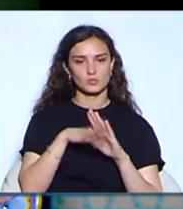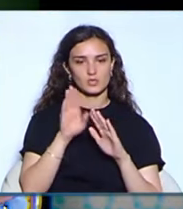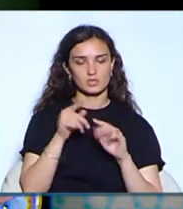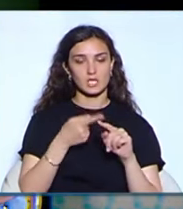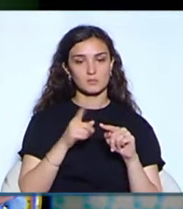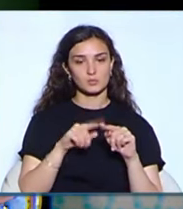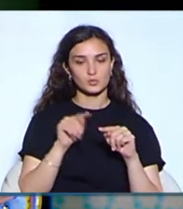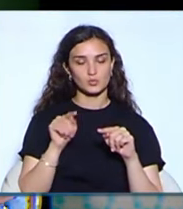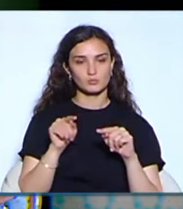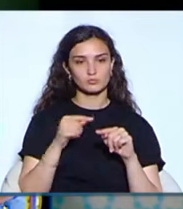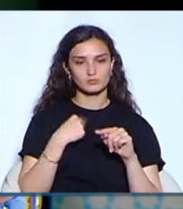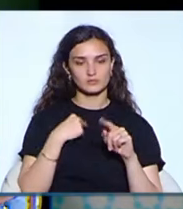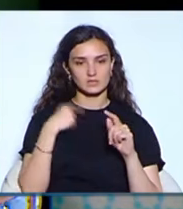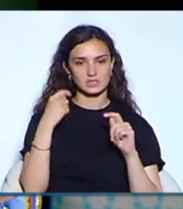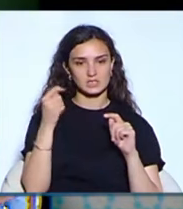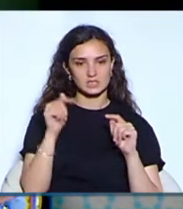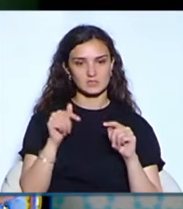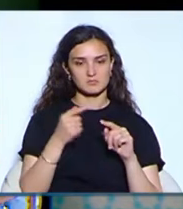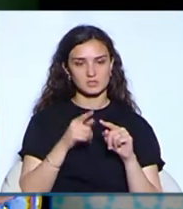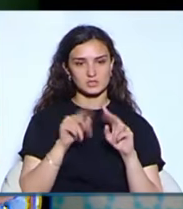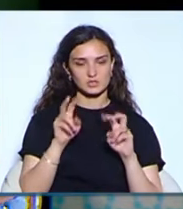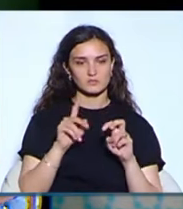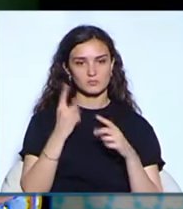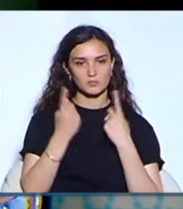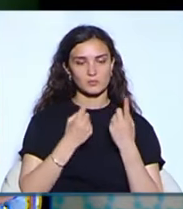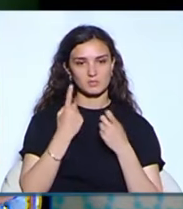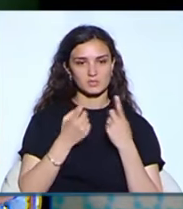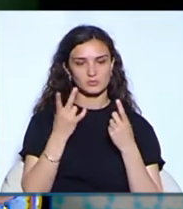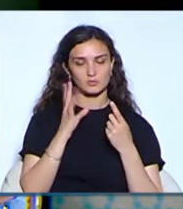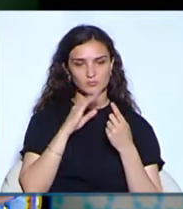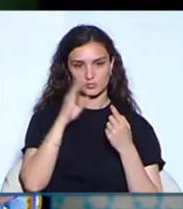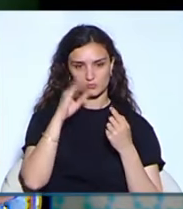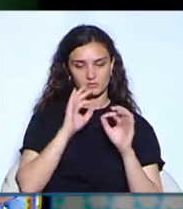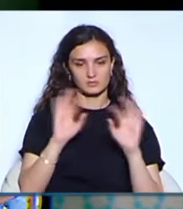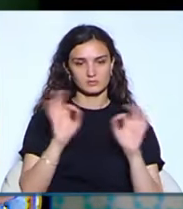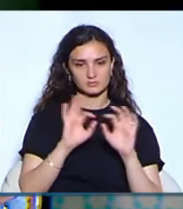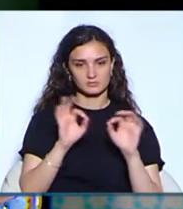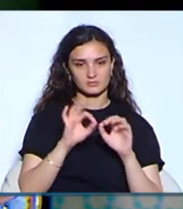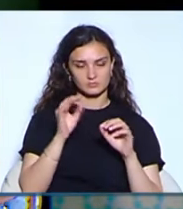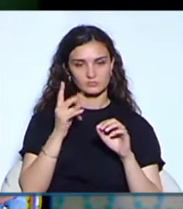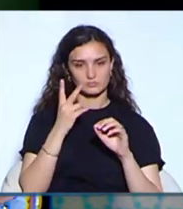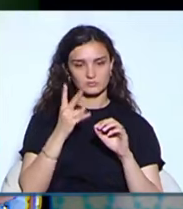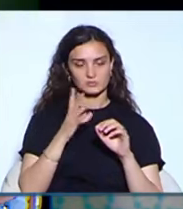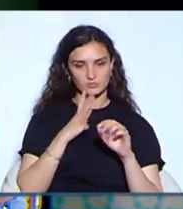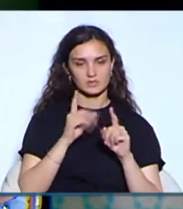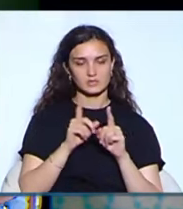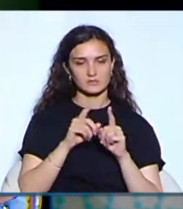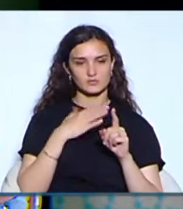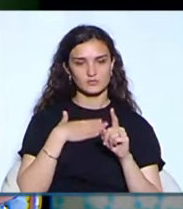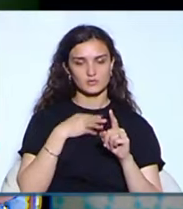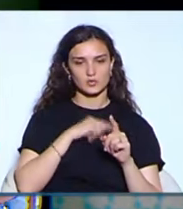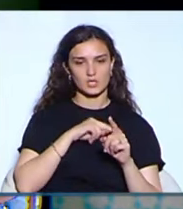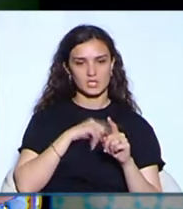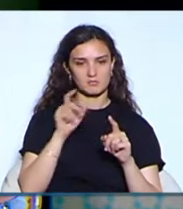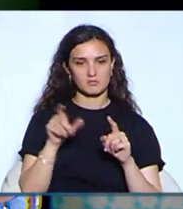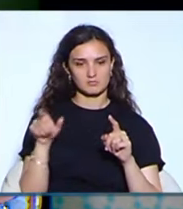ამიტომ ჩვენი გადაცემაც ხომას ემსახურება, რომ ინფორმაცია მივიდეს მშობლამდე და ინფორმაცია მივიდეს ასევე ჩვენს